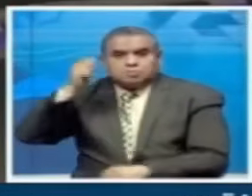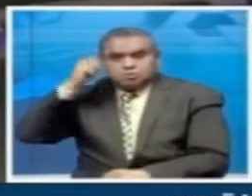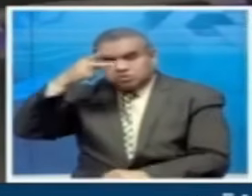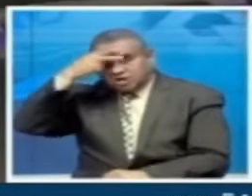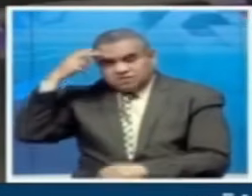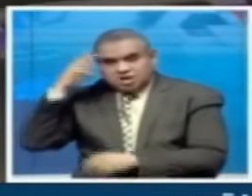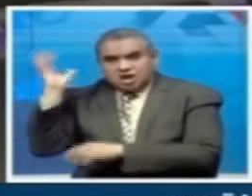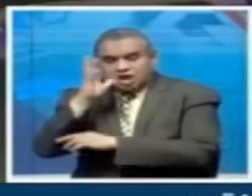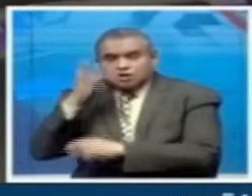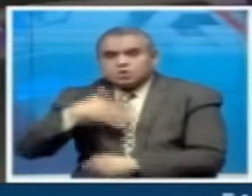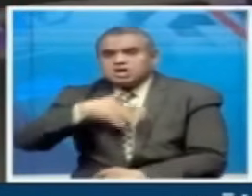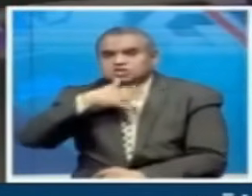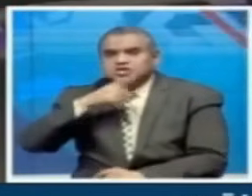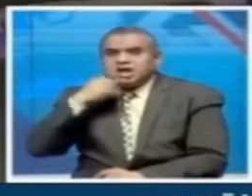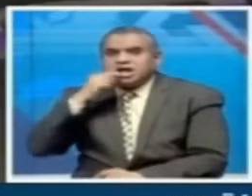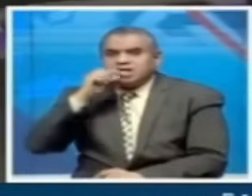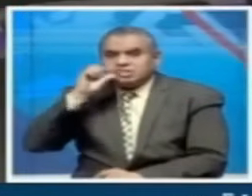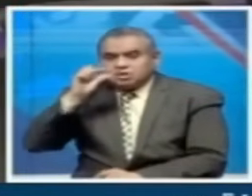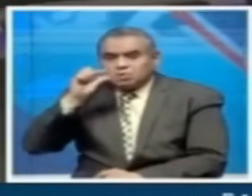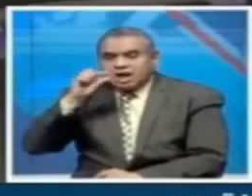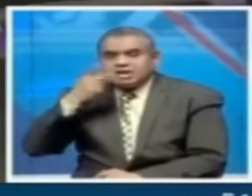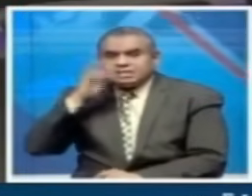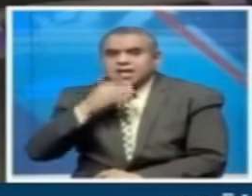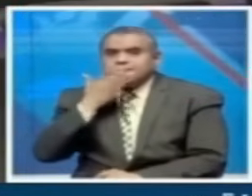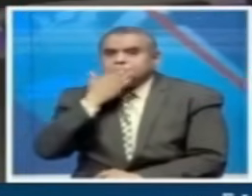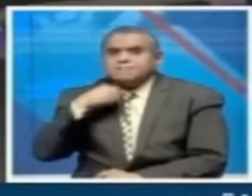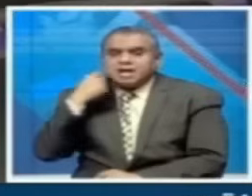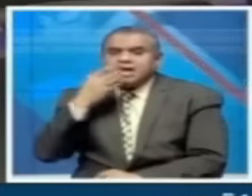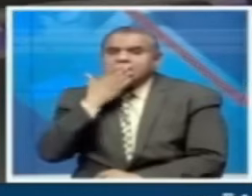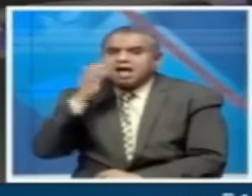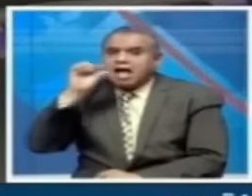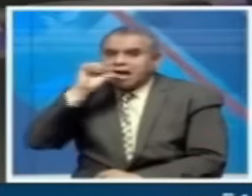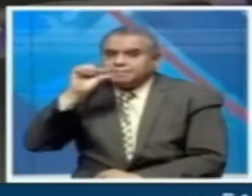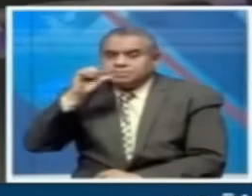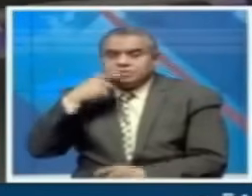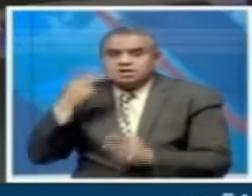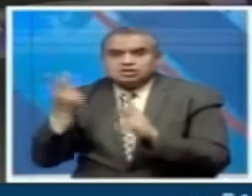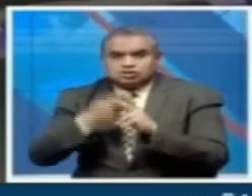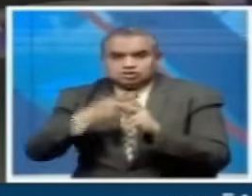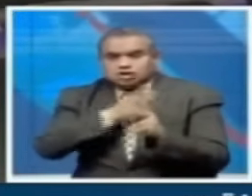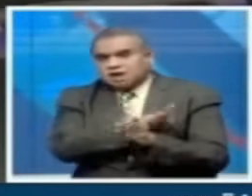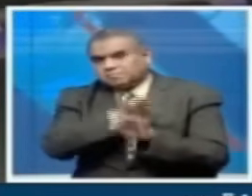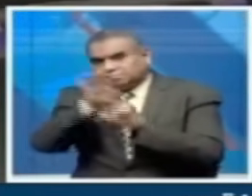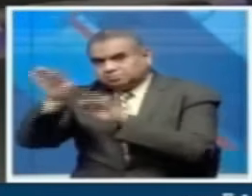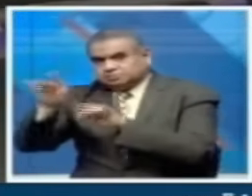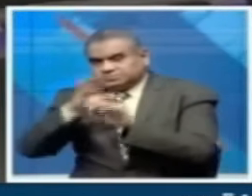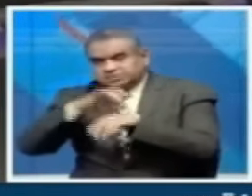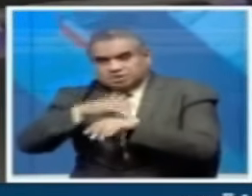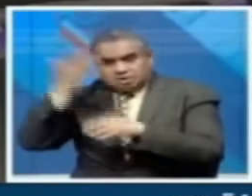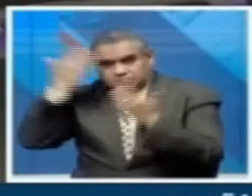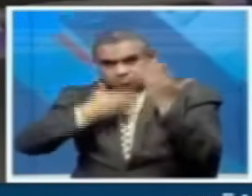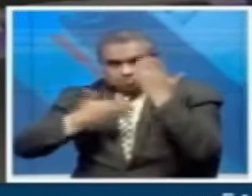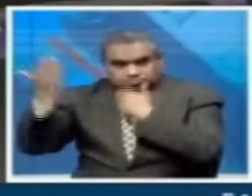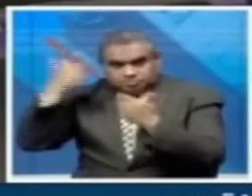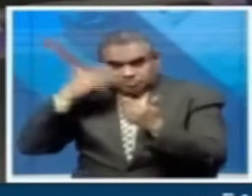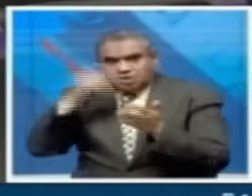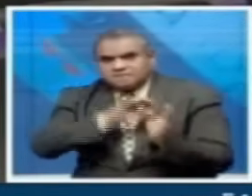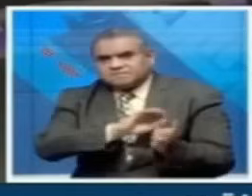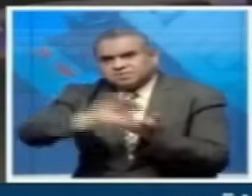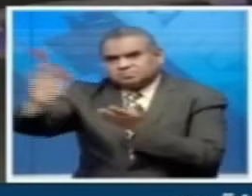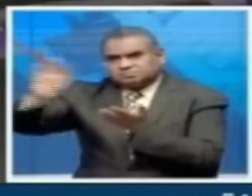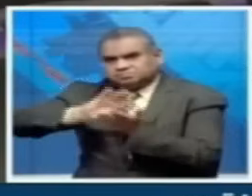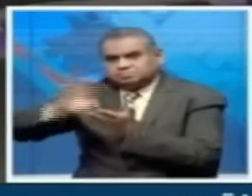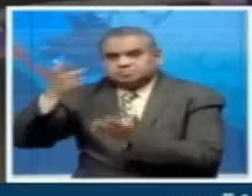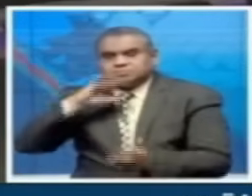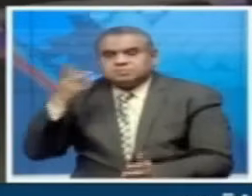زويد وبئر العبد لاستقبال عدد آخر من المصابين. التوقعات تشير أنه سوف يكون هناك استقبال لما يقرب